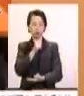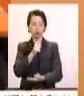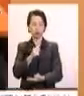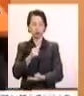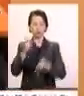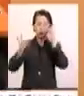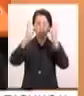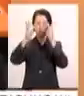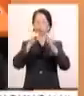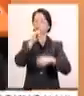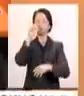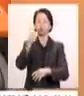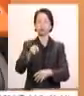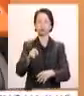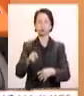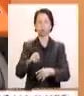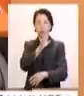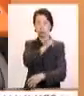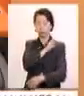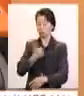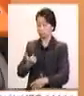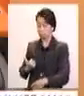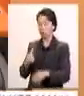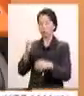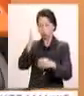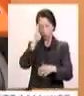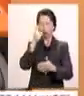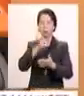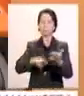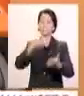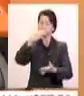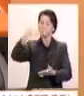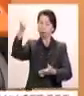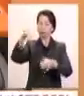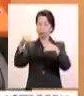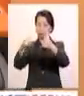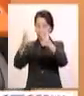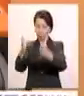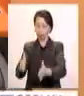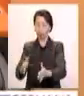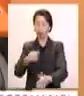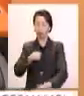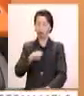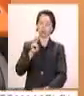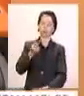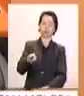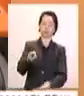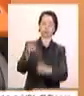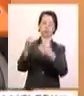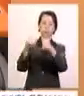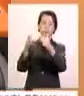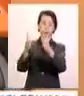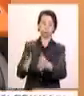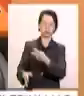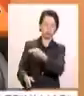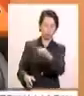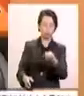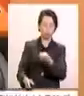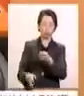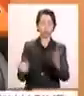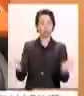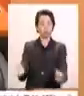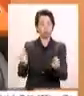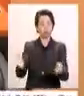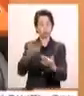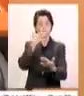kena risau, jurulatih tahu apa yang terbaik. Pemain-pemain pun saya nampak boleh katakan motivasi